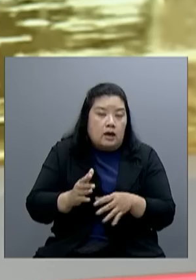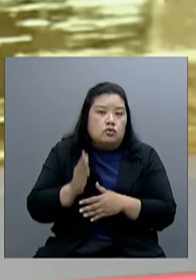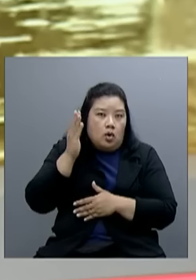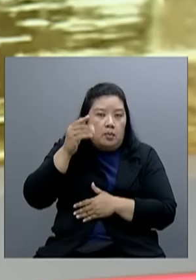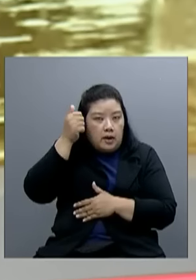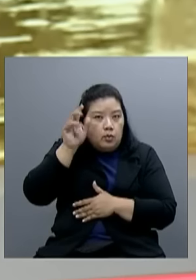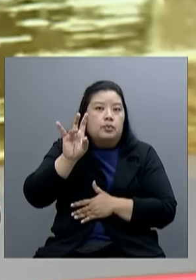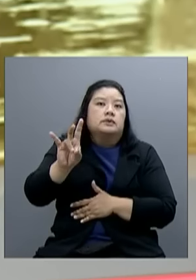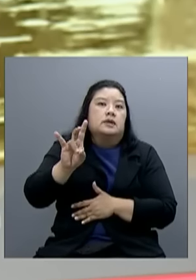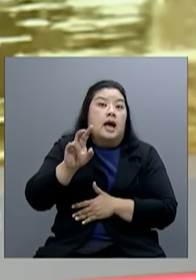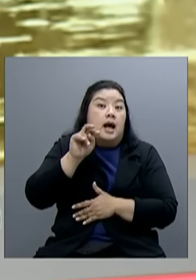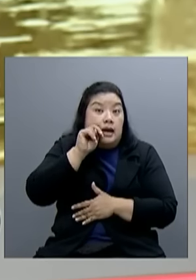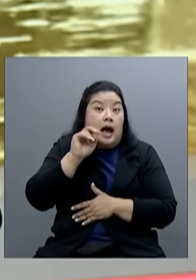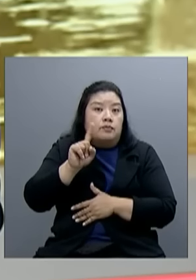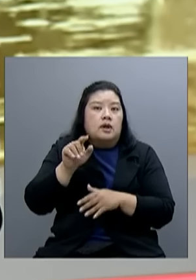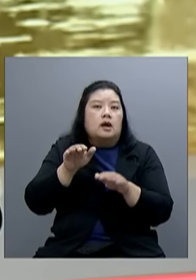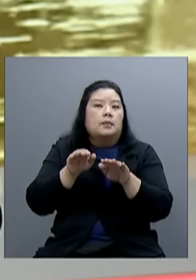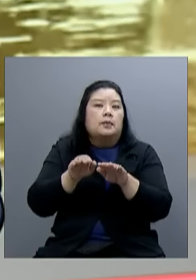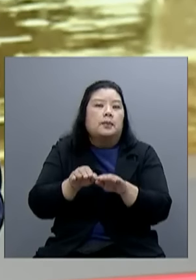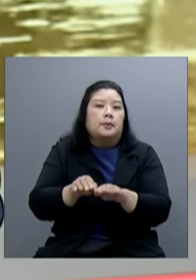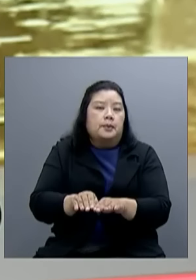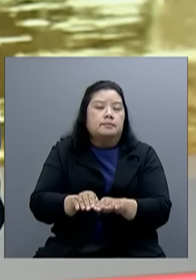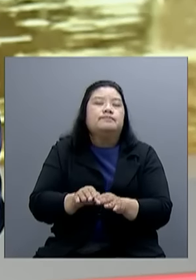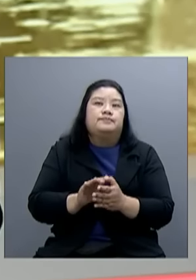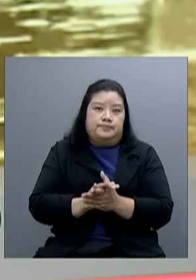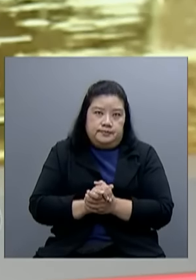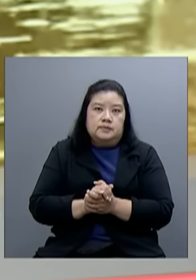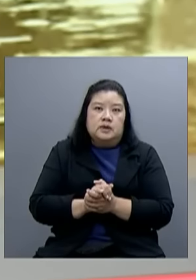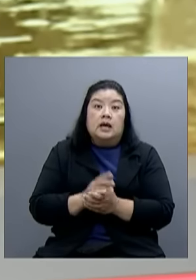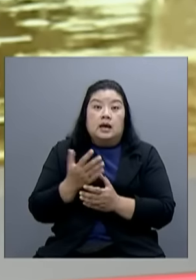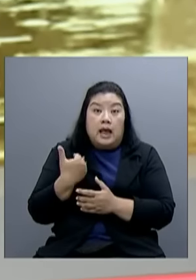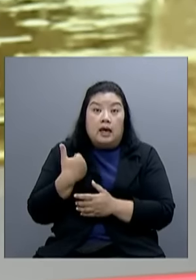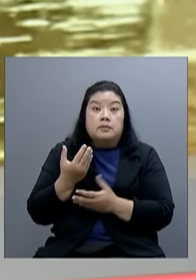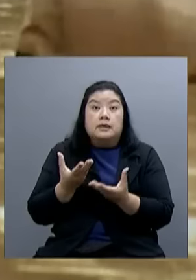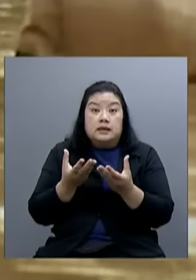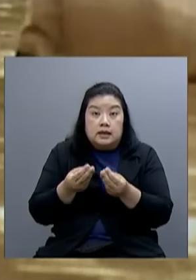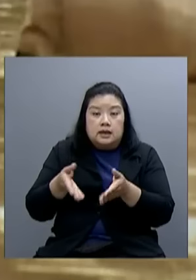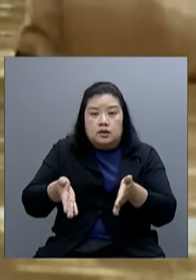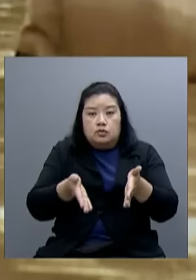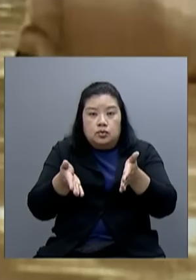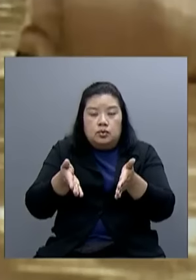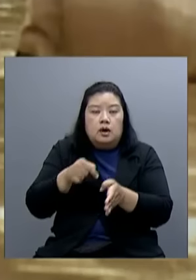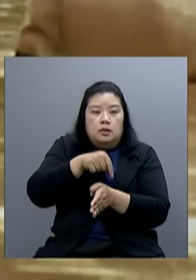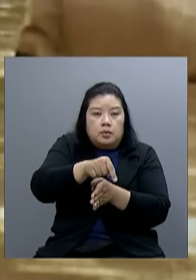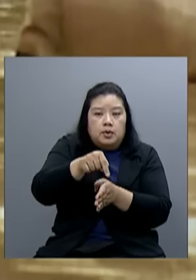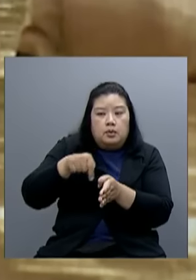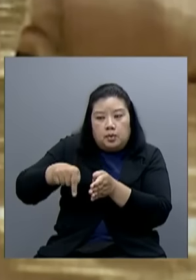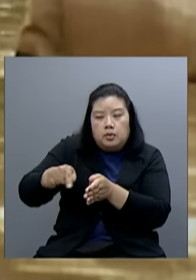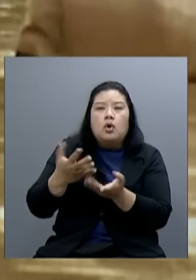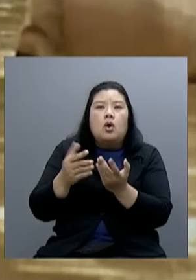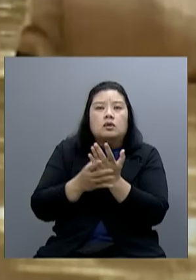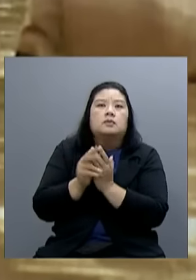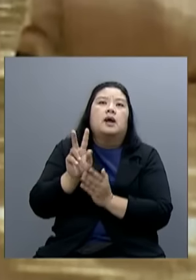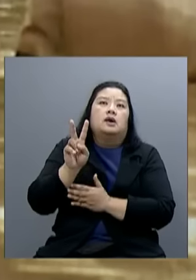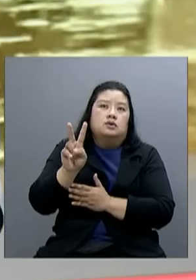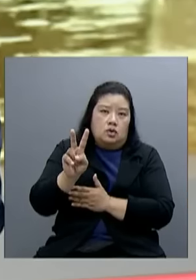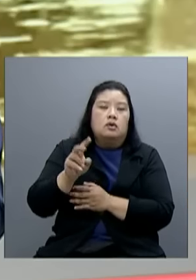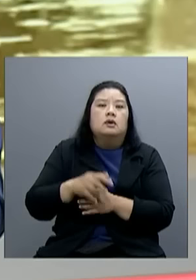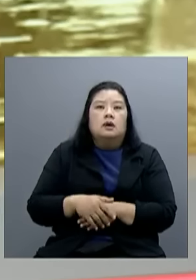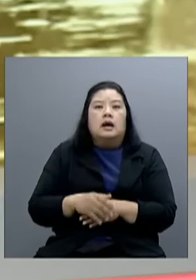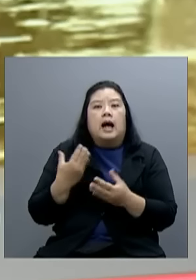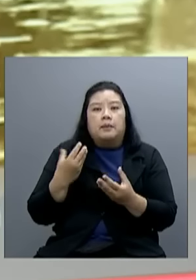ของเรื่องระดับน้ำเริ่มปรับลดลงนะครับในส่วนของที่ลุ่มต่างๆก็น่าจะเป็น2สัปดาห์ขึ้นไปนะครับในทุ่งก็น่าจะเป็นสักปล